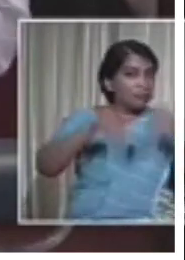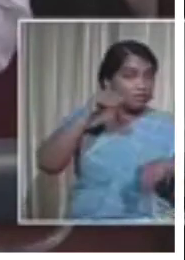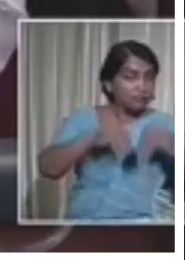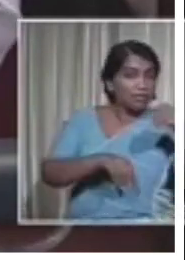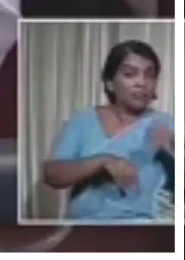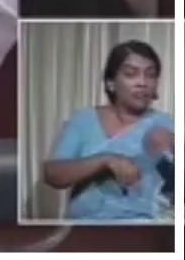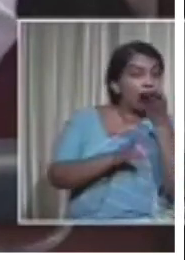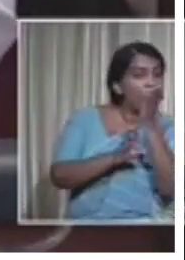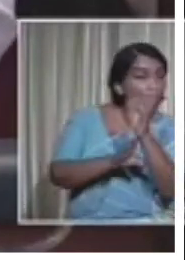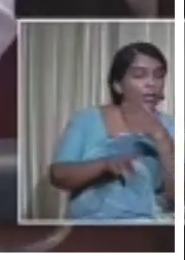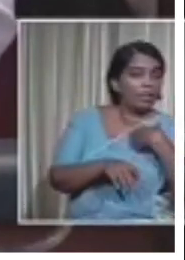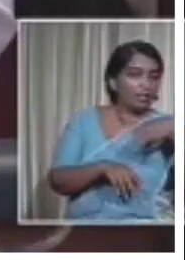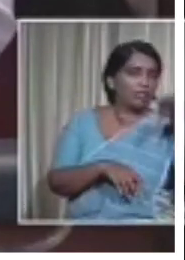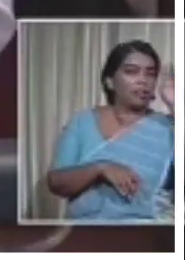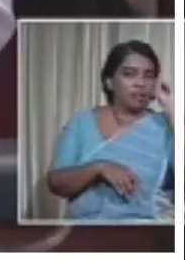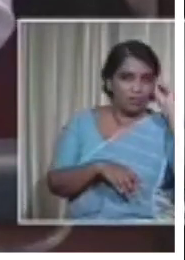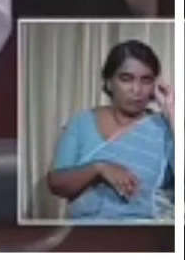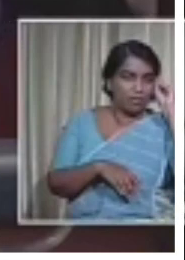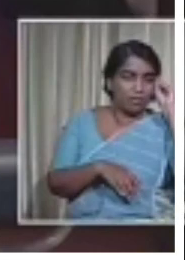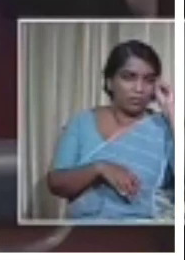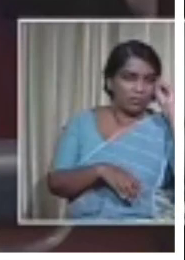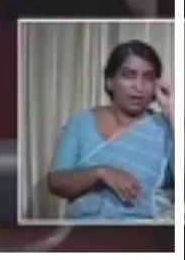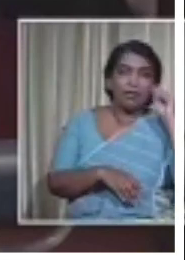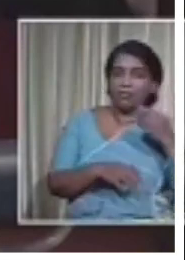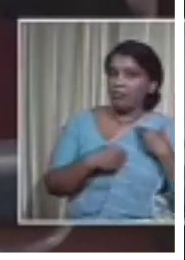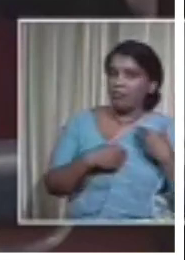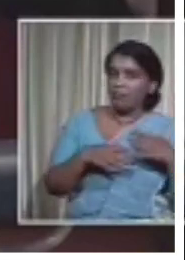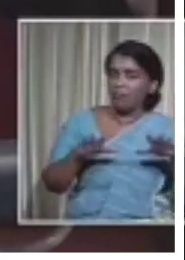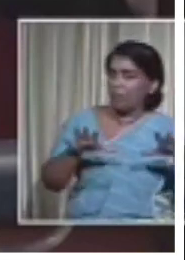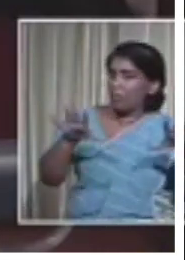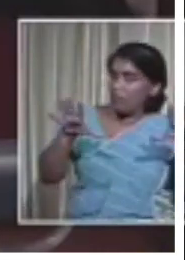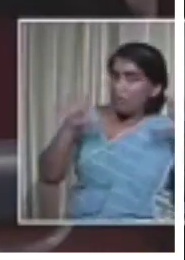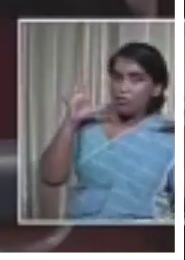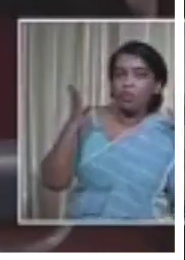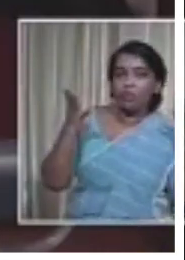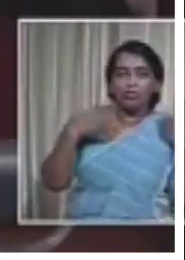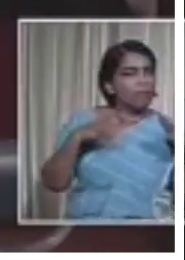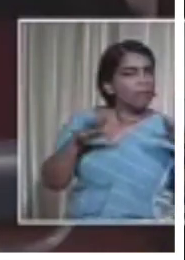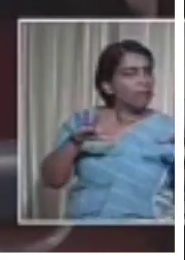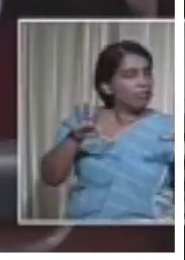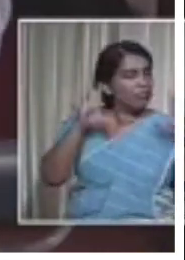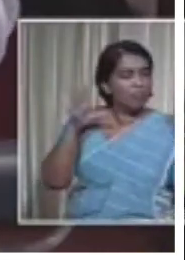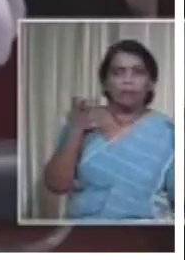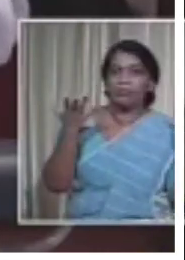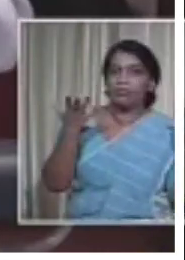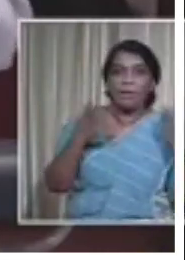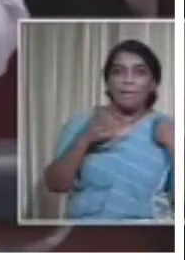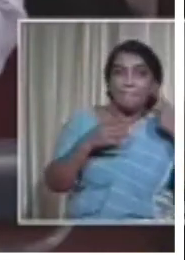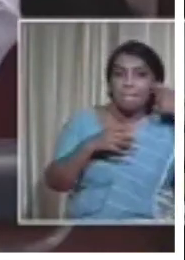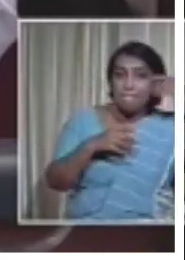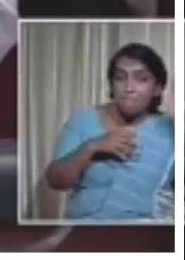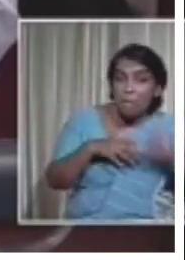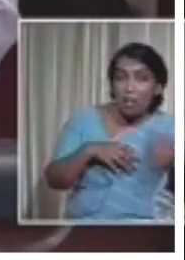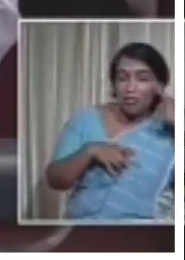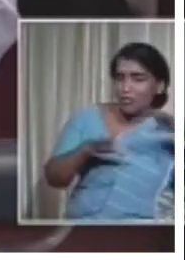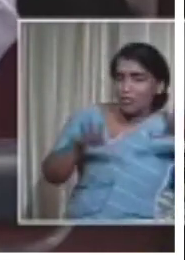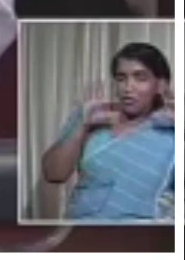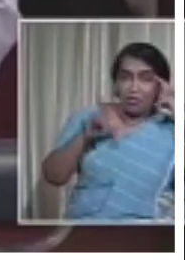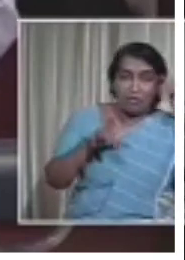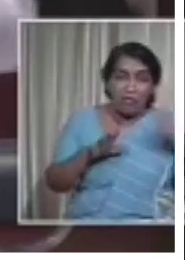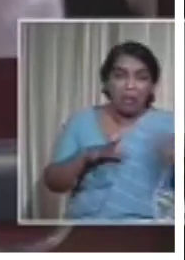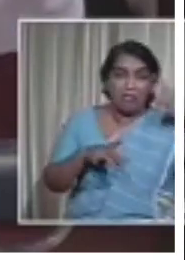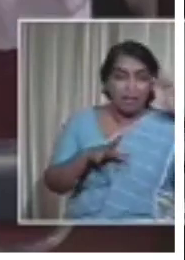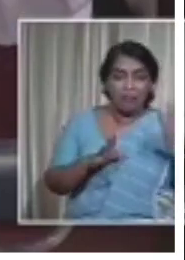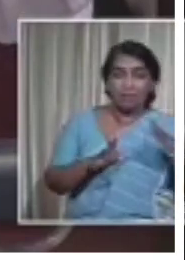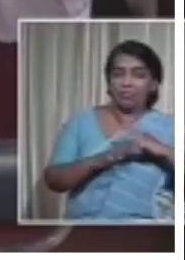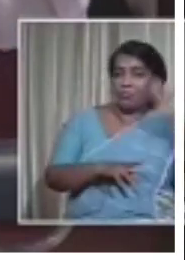அவர், நாட்டில் மக்கள் புரட்சி வெடித்துள்ளதாகவும் மக்கள் புரட்சியை தடுக்க முடியாது என்றும் சஜித் பிரேமதாச தெரிவித்தார்.